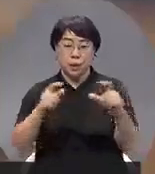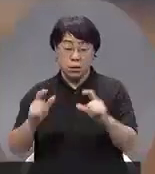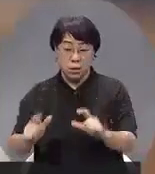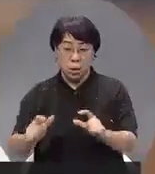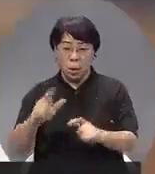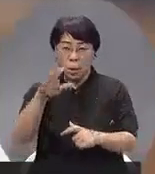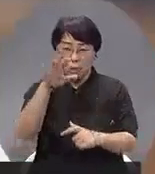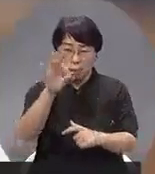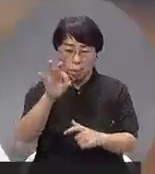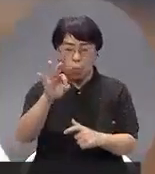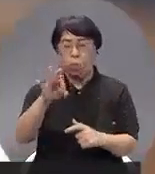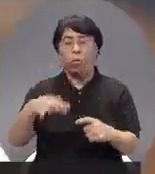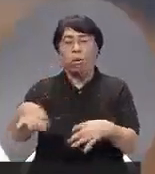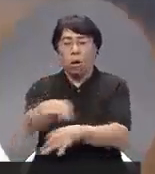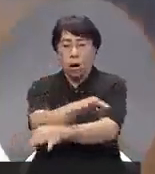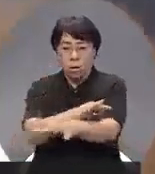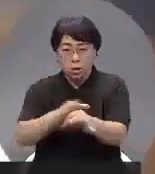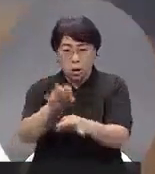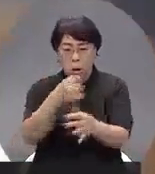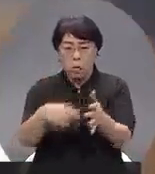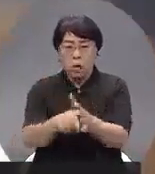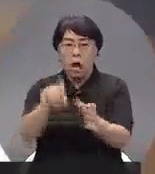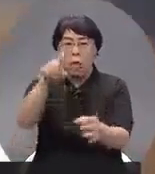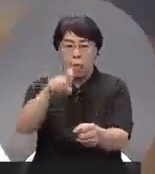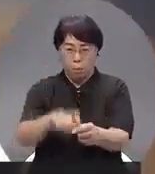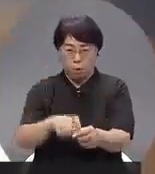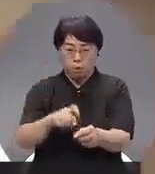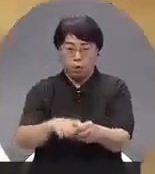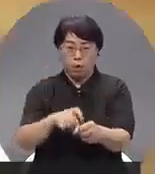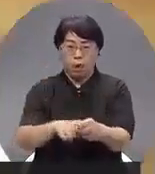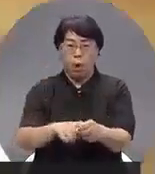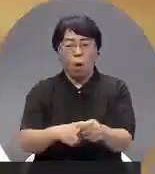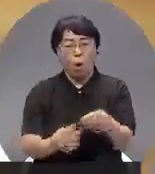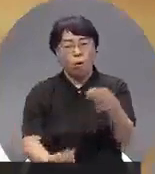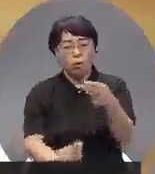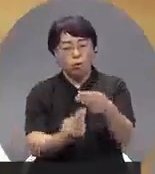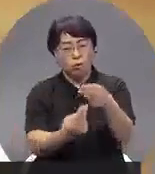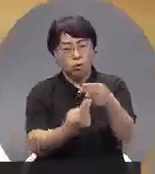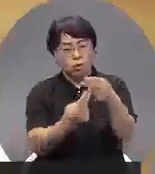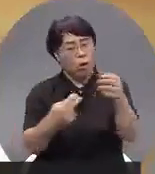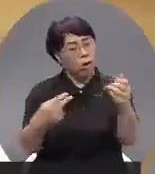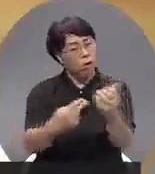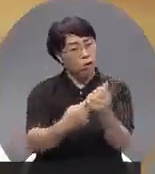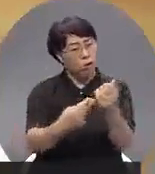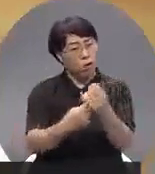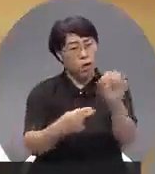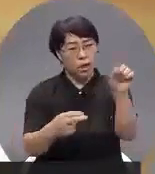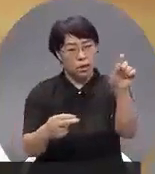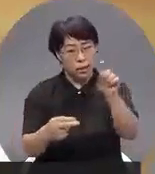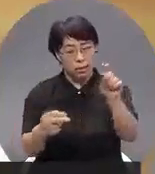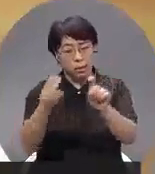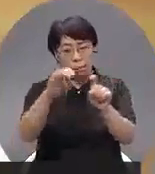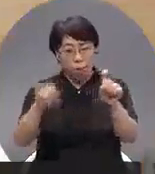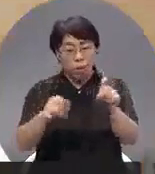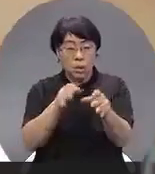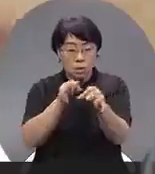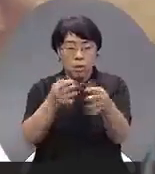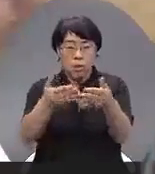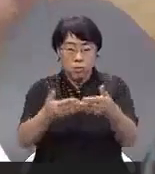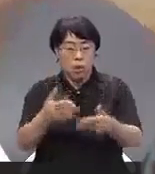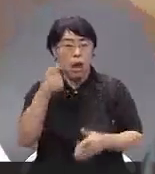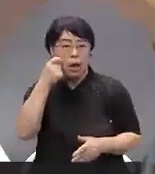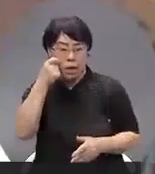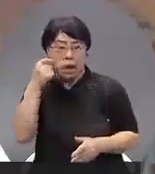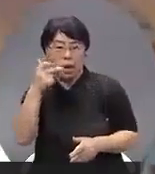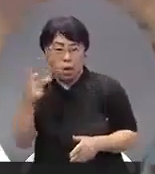지역에서 돈이 돌게 만들겠다고 도입한 지역화폐. 충전액의 10%를 인센티브로 더 주면서 인기를 끌고